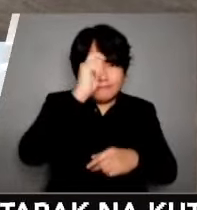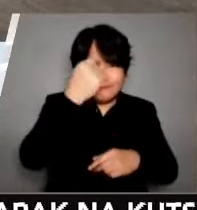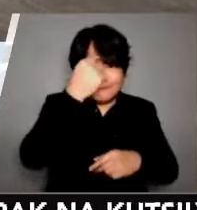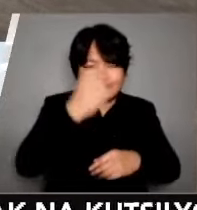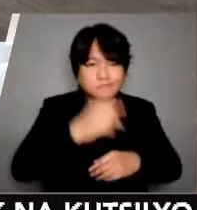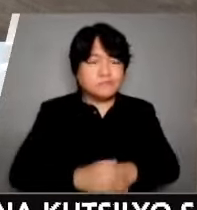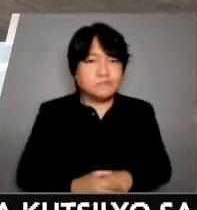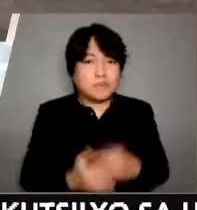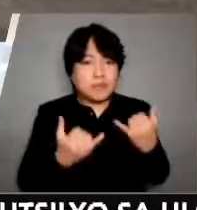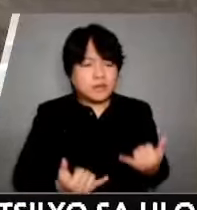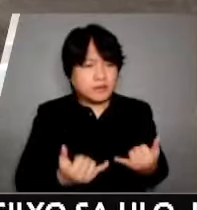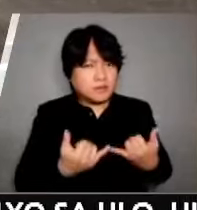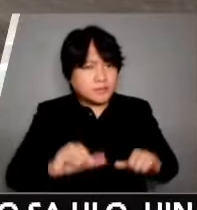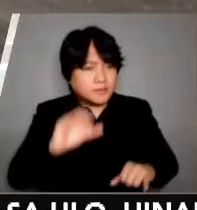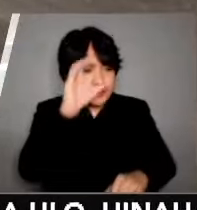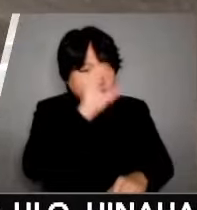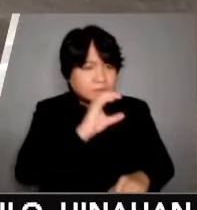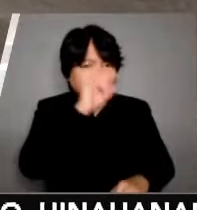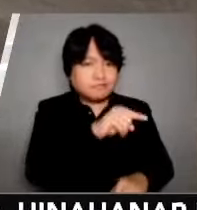raw nakikita ulit ang pusa.